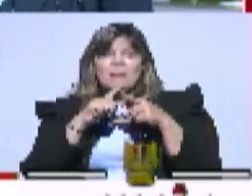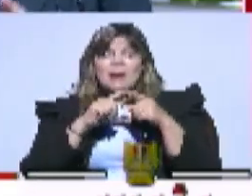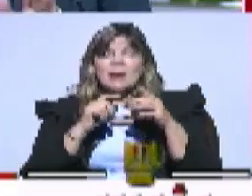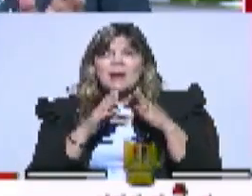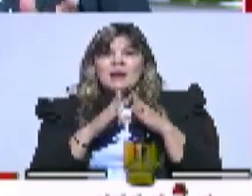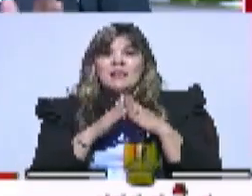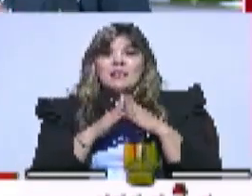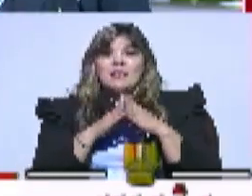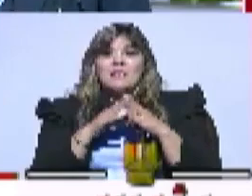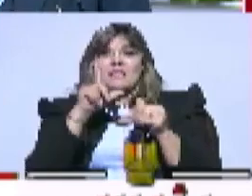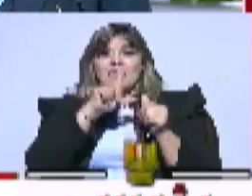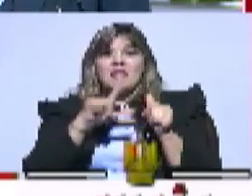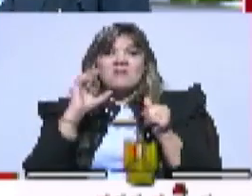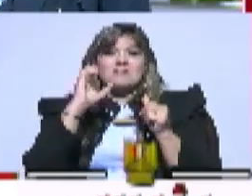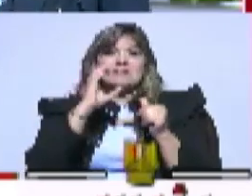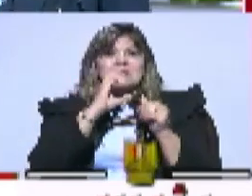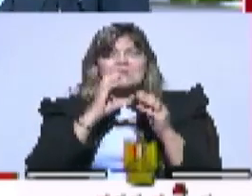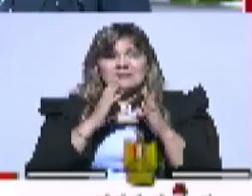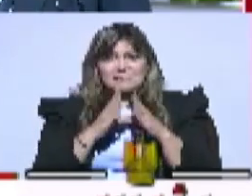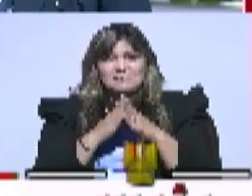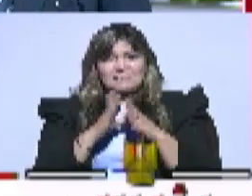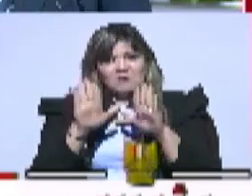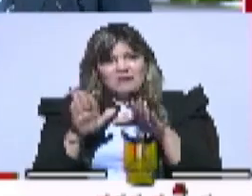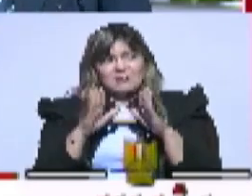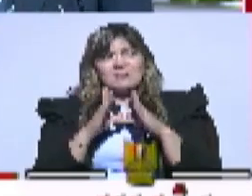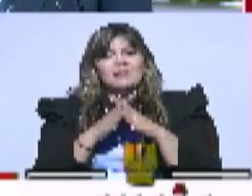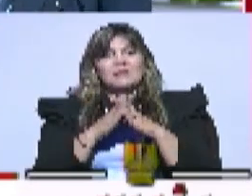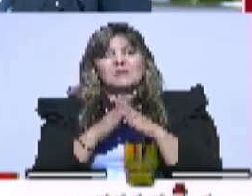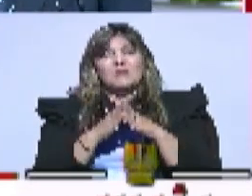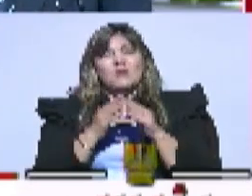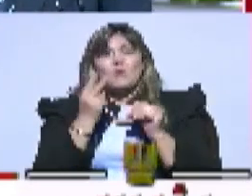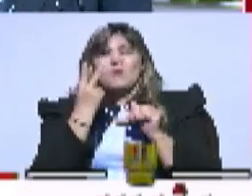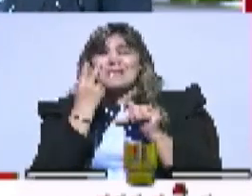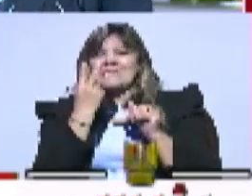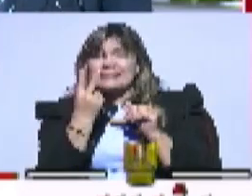79.9% للرئيس السيسي وانه